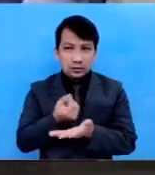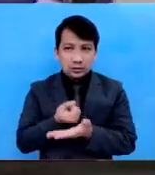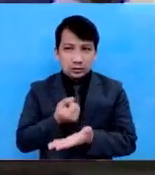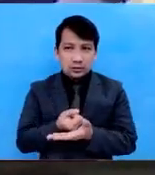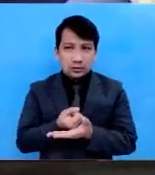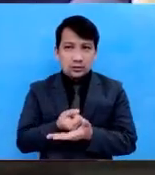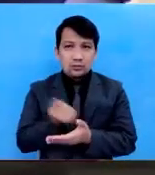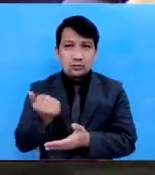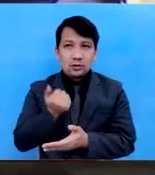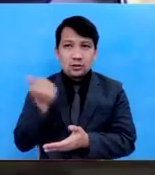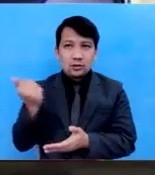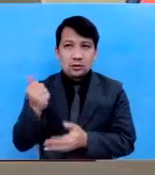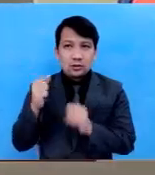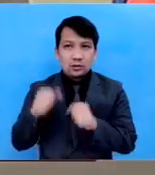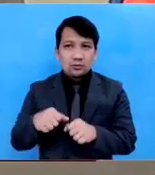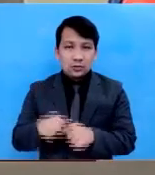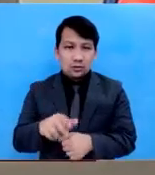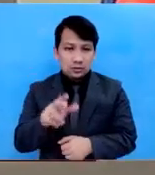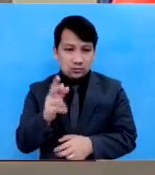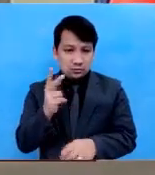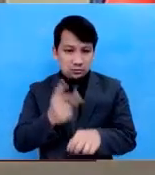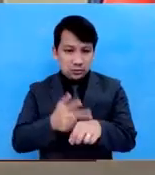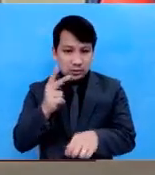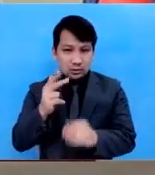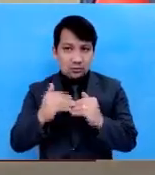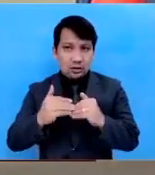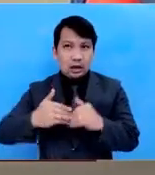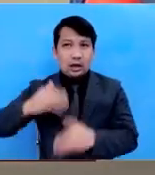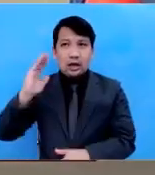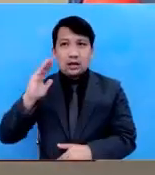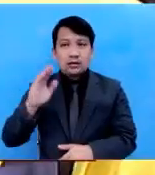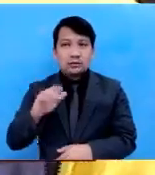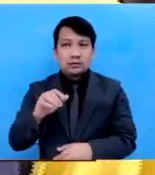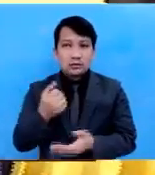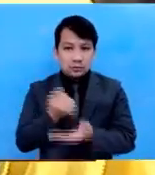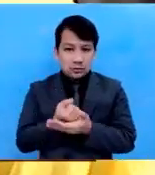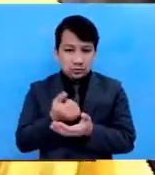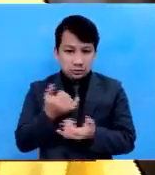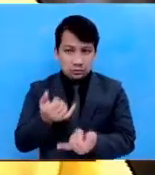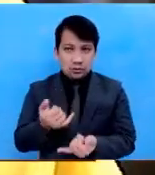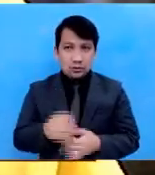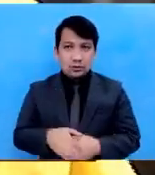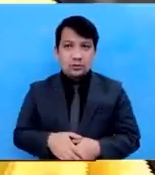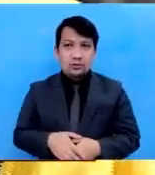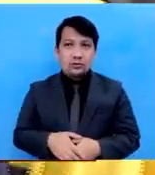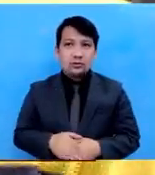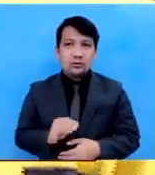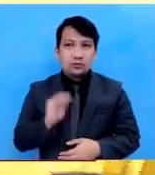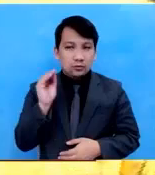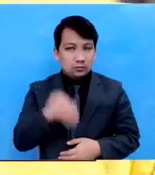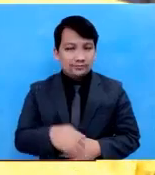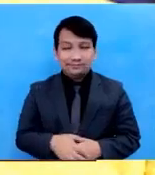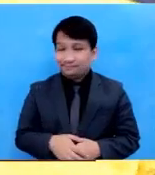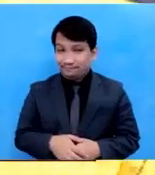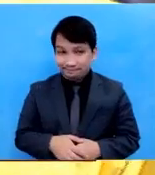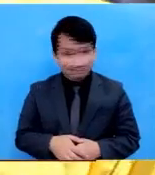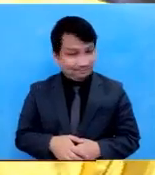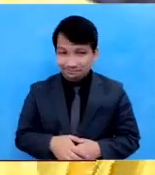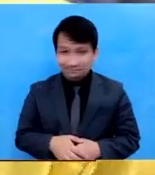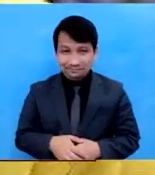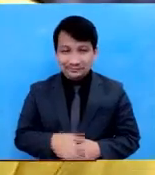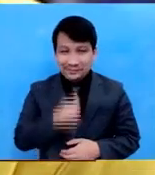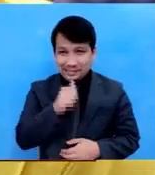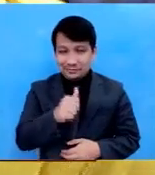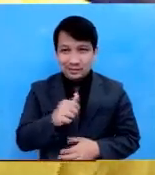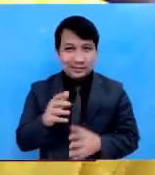bansa, 13 beses na mas mataas ang offer sa sahod niya ngayon. Sobrang dismay ha. Kung pagka-dismaya lang po